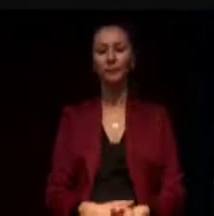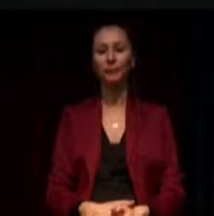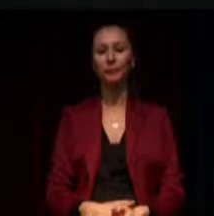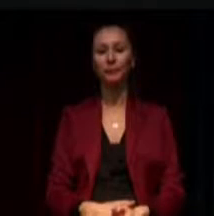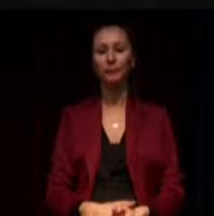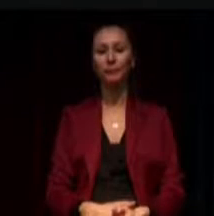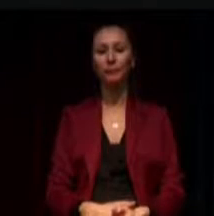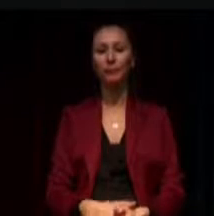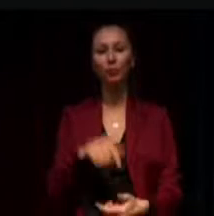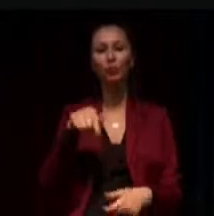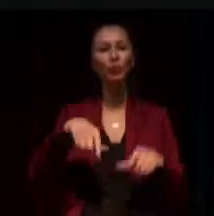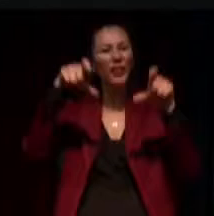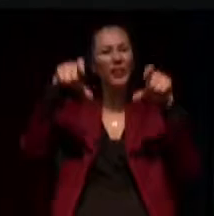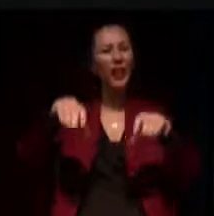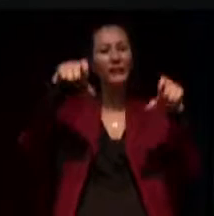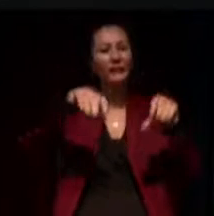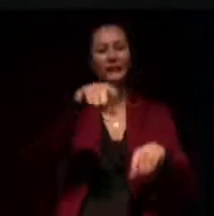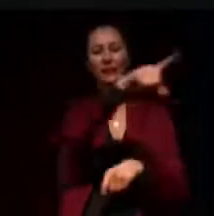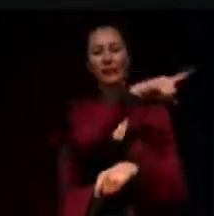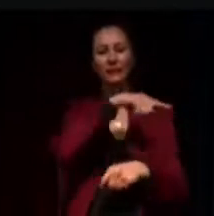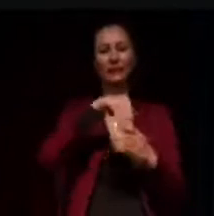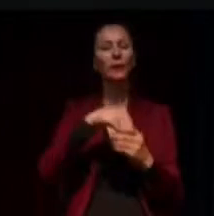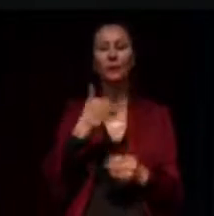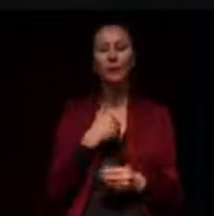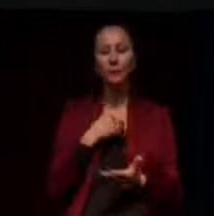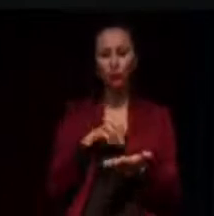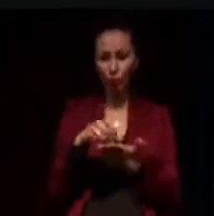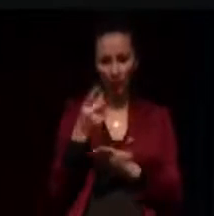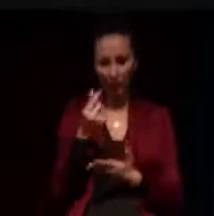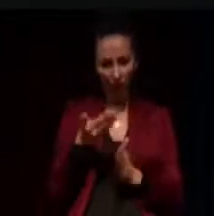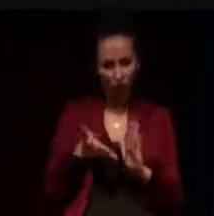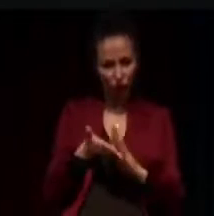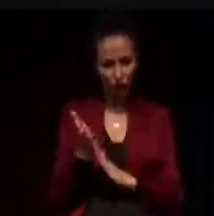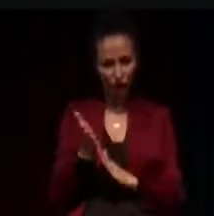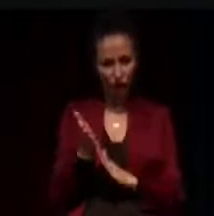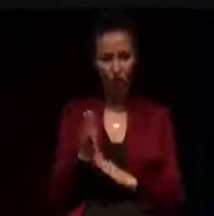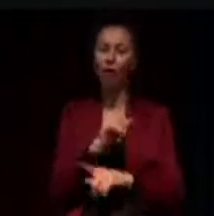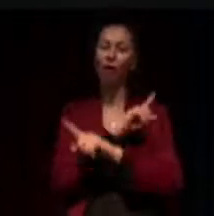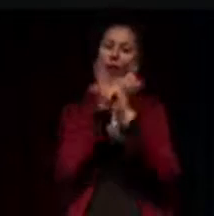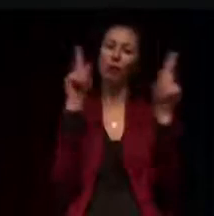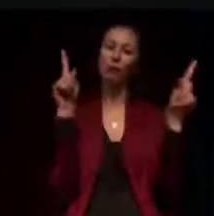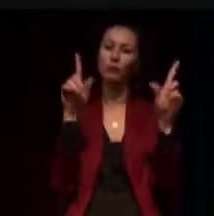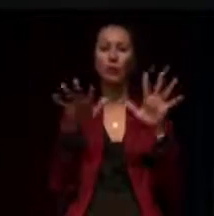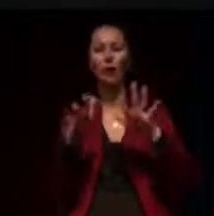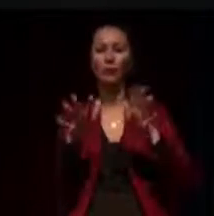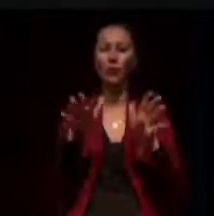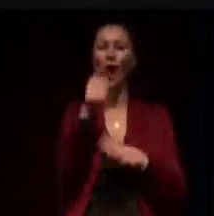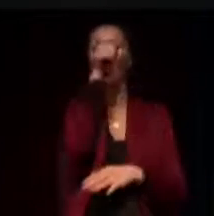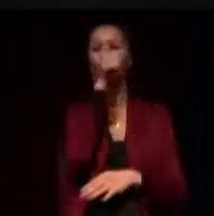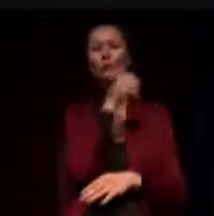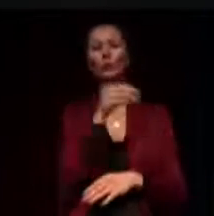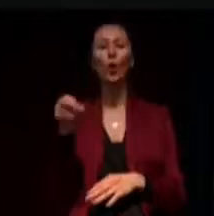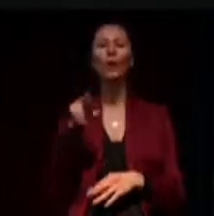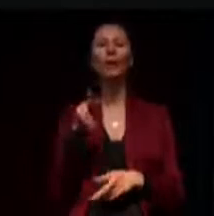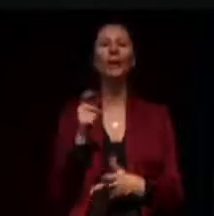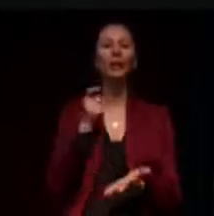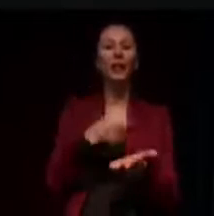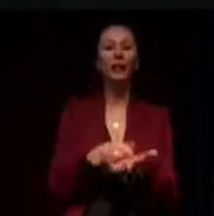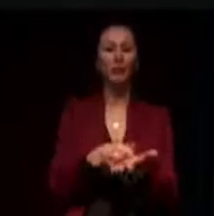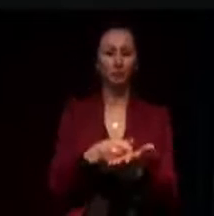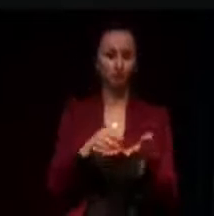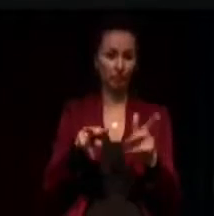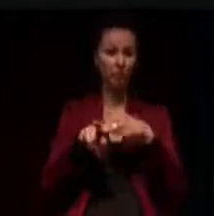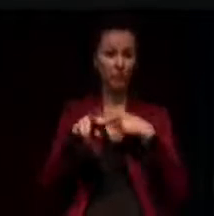bu tesislerden bizim bütçemizden para çıktı mı? Hayır, aşağı yukarı 600 milyona yakın bir yatırımdan